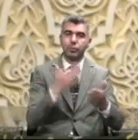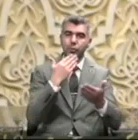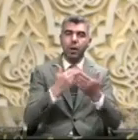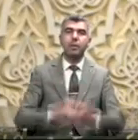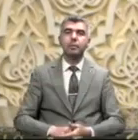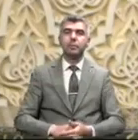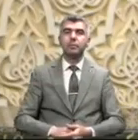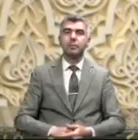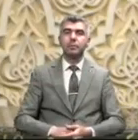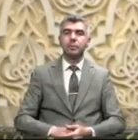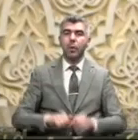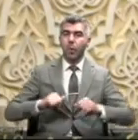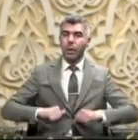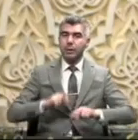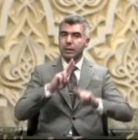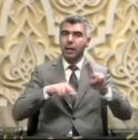سيد الوزير